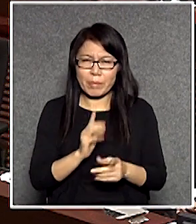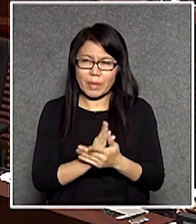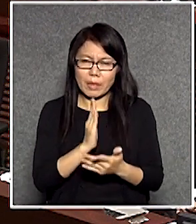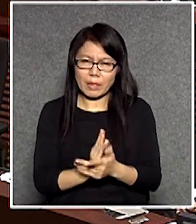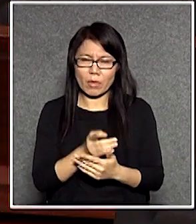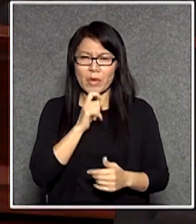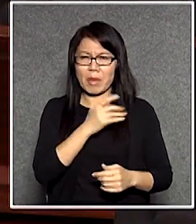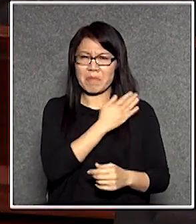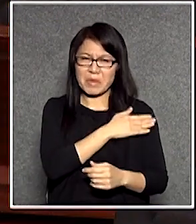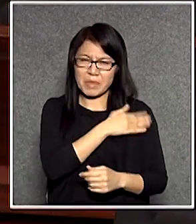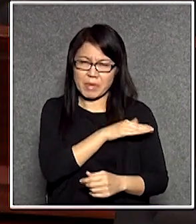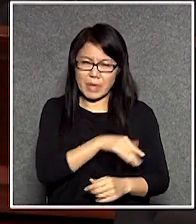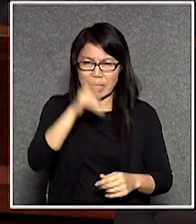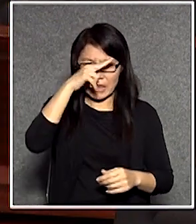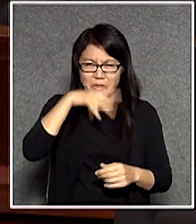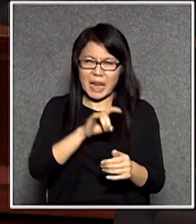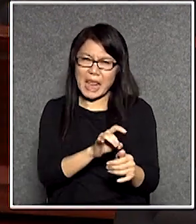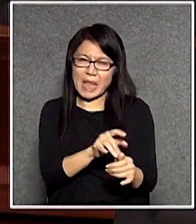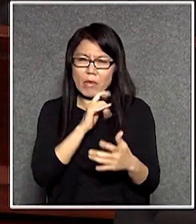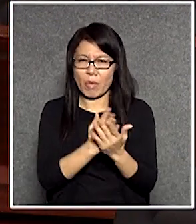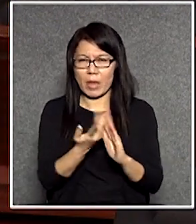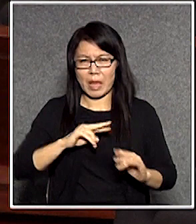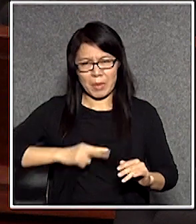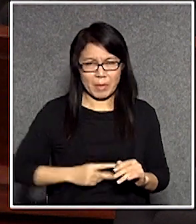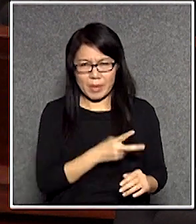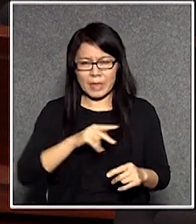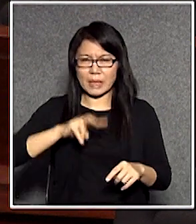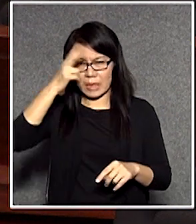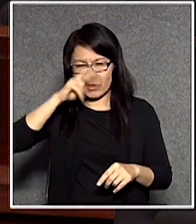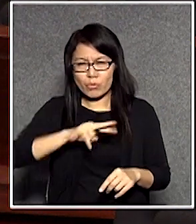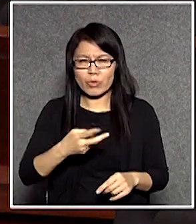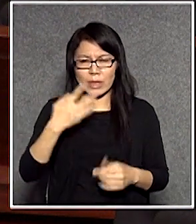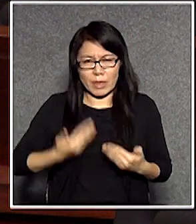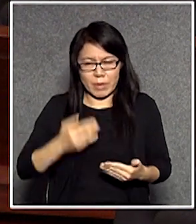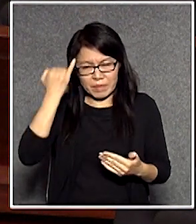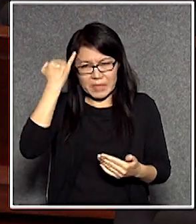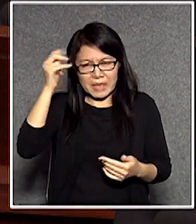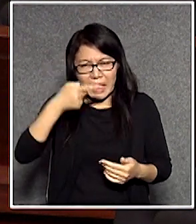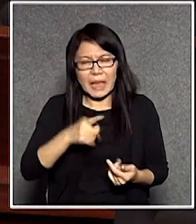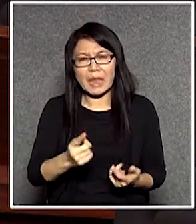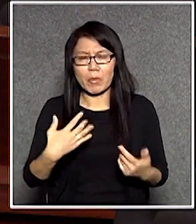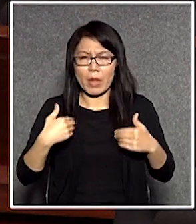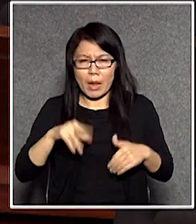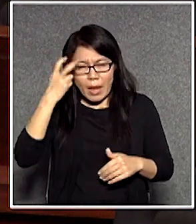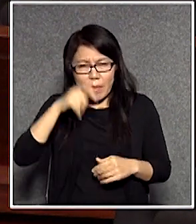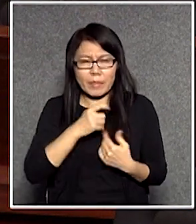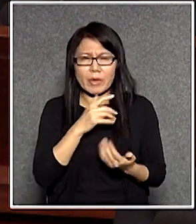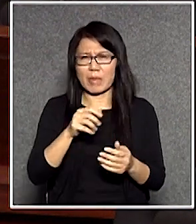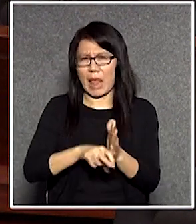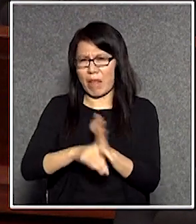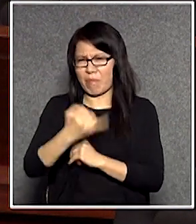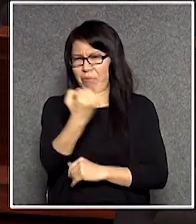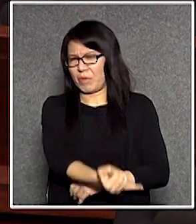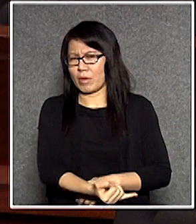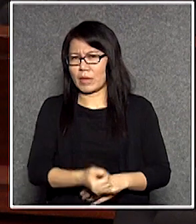有膊頭、成日抽水、立場漂移、成日轉態、今日不知聽日立場，這個人有這麼多缺點，我肯定